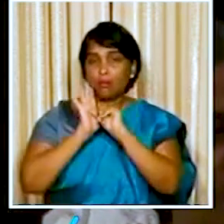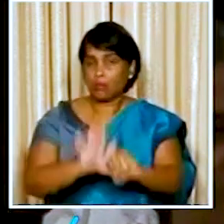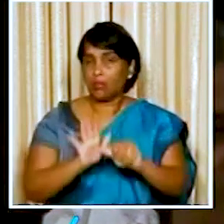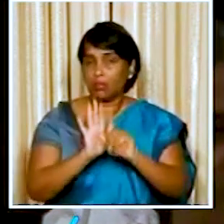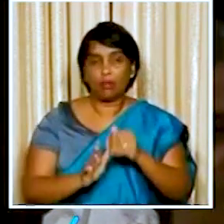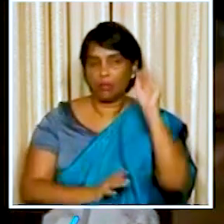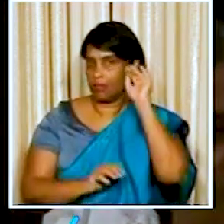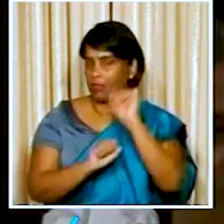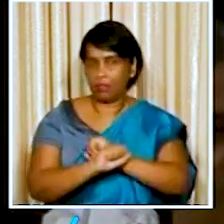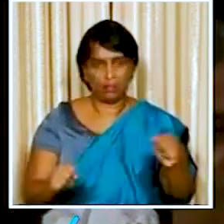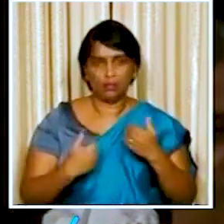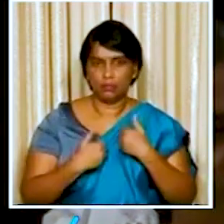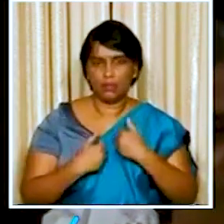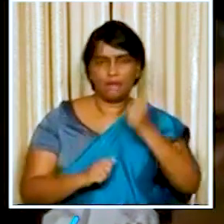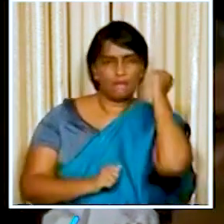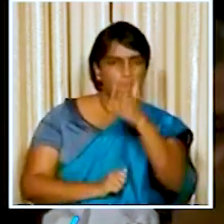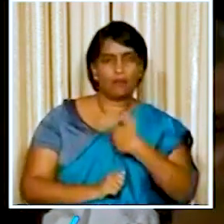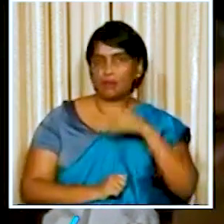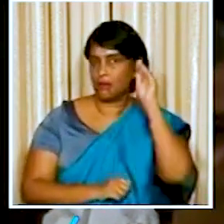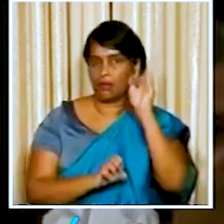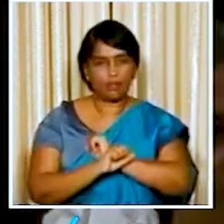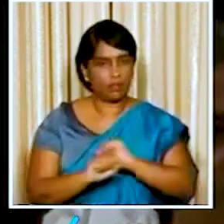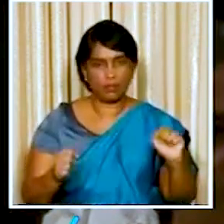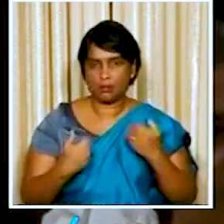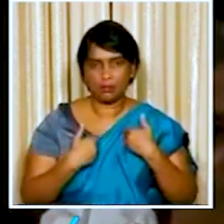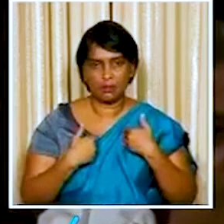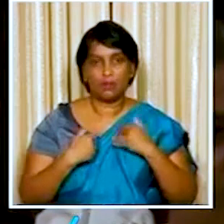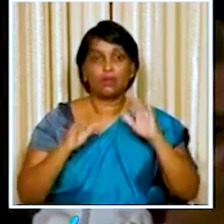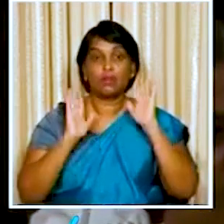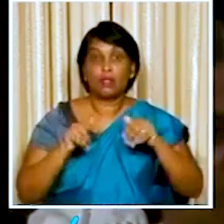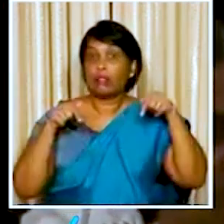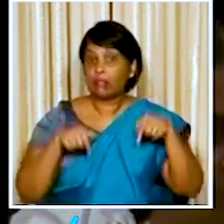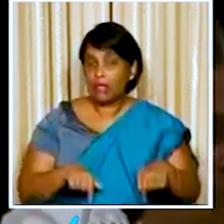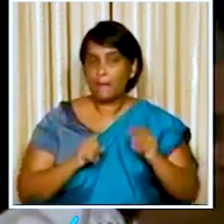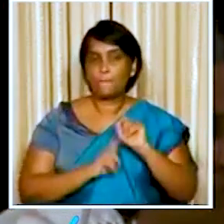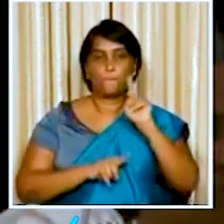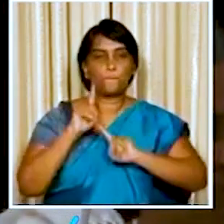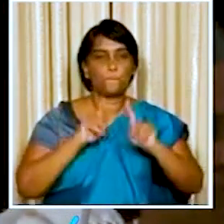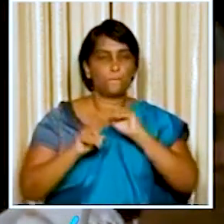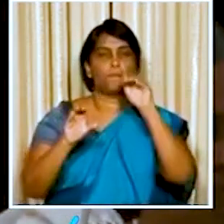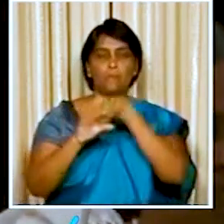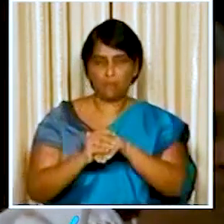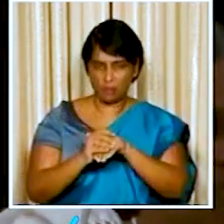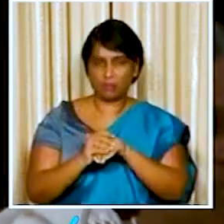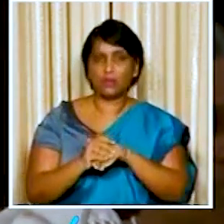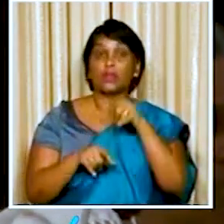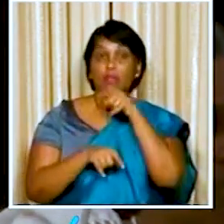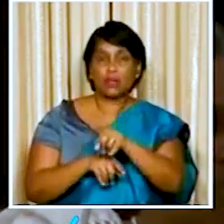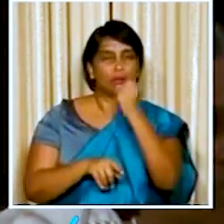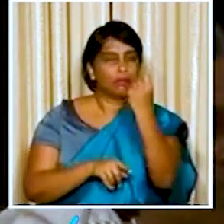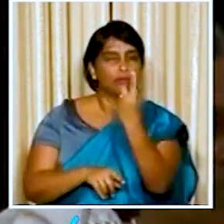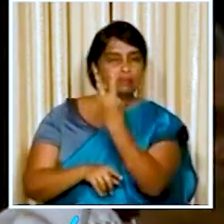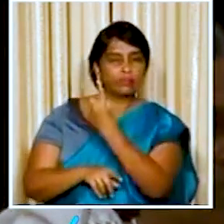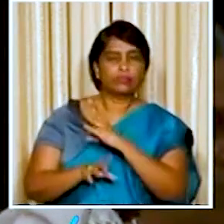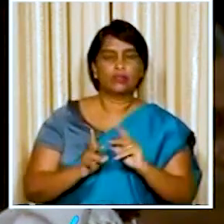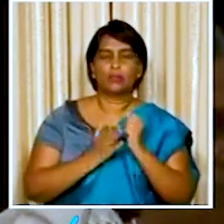නිගරු කරනවා අහලා නැහැ. අපහාස කරනවා අහලා නැහැ කවදාවත්. නමුත් දැන් මේ පාර්ලිමේන්තුව ඇවිල්ලා වාඩි වෙලා ඉන්න මේ කීප දෙනෙක් හින්දා